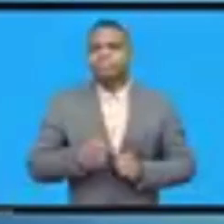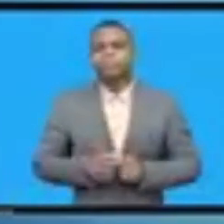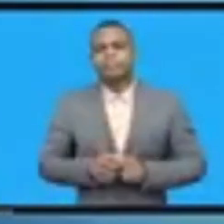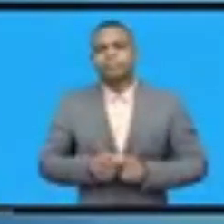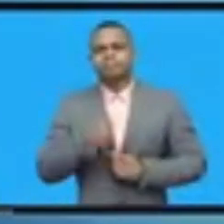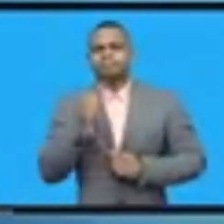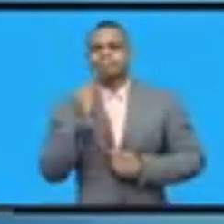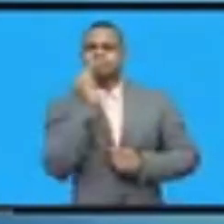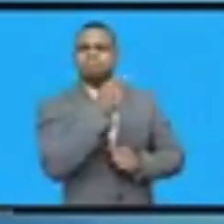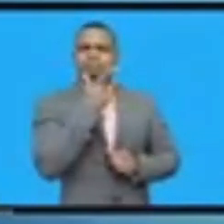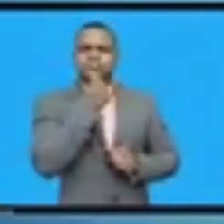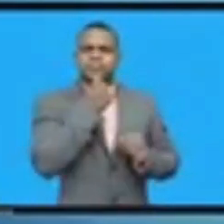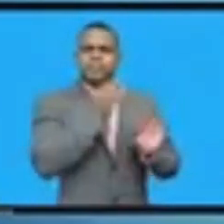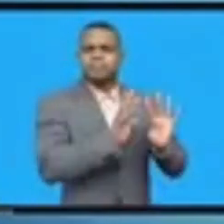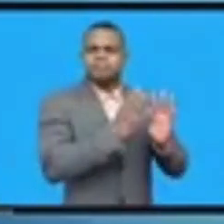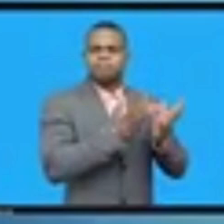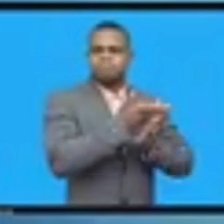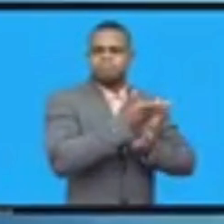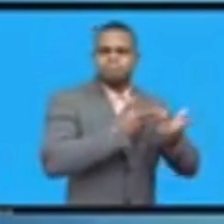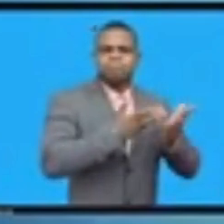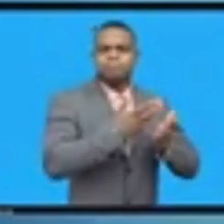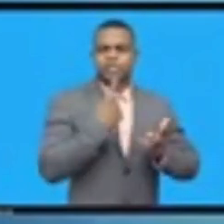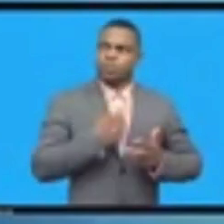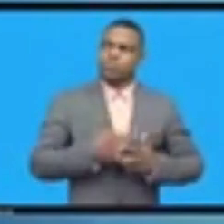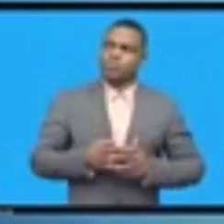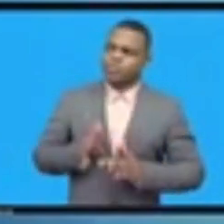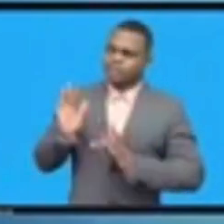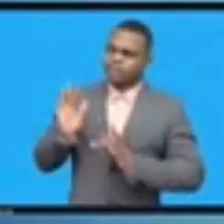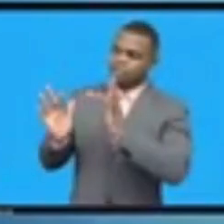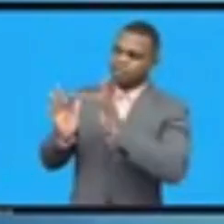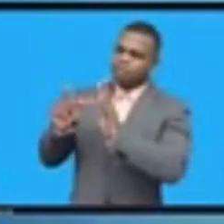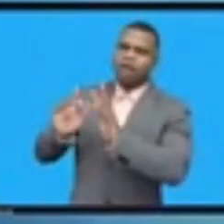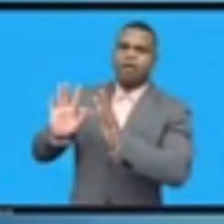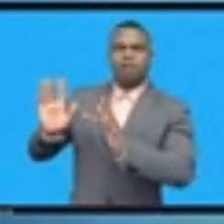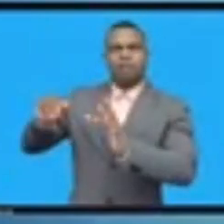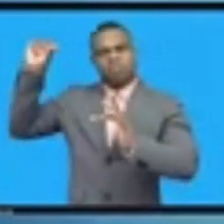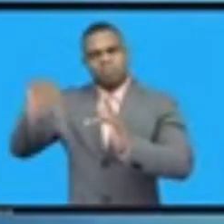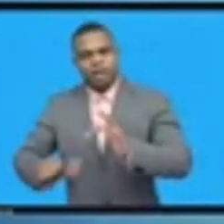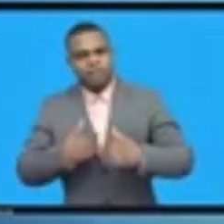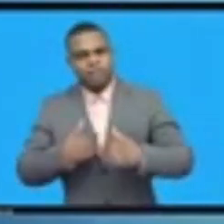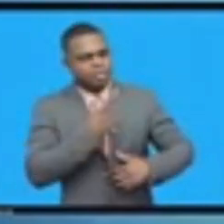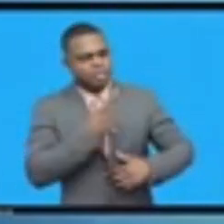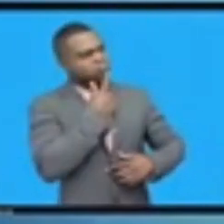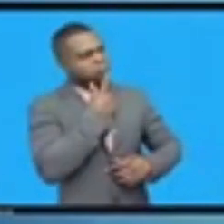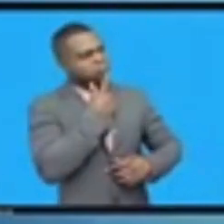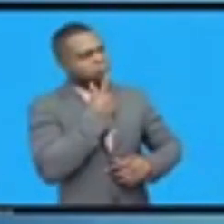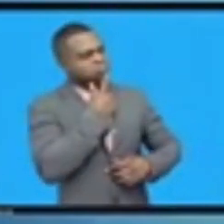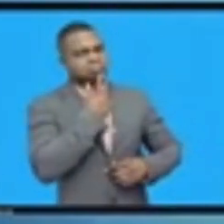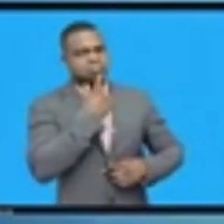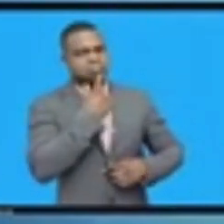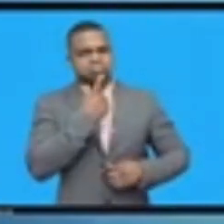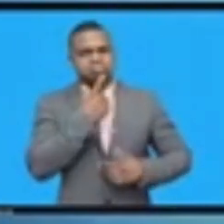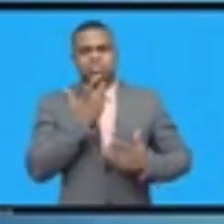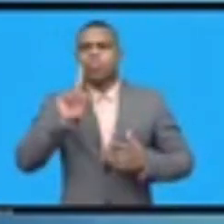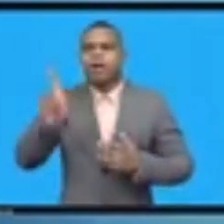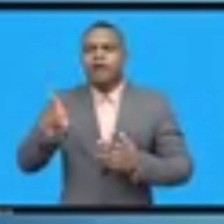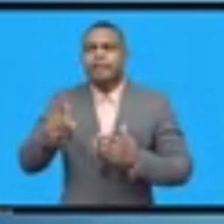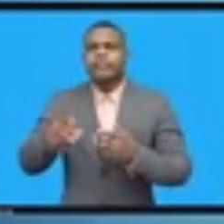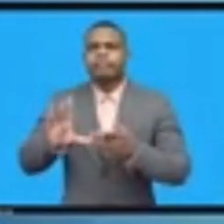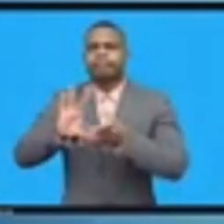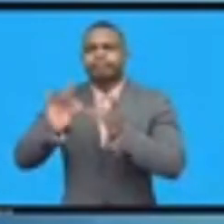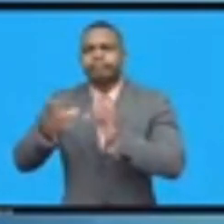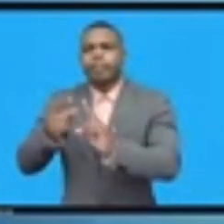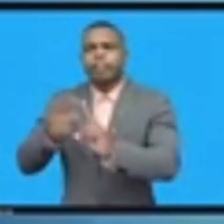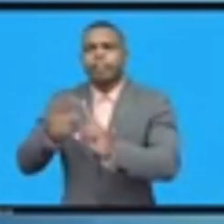论互联网是一个坏事儿，好多人在说有假新闻等等。